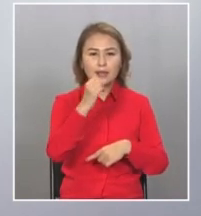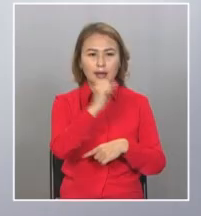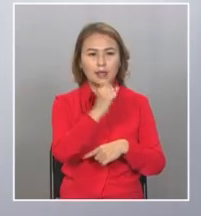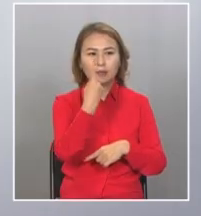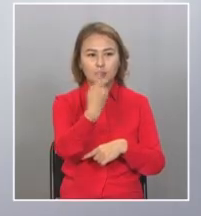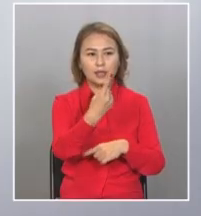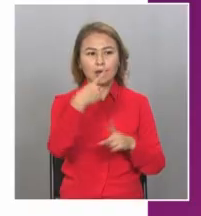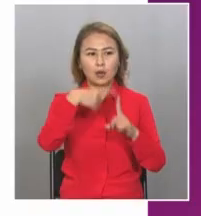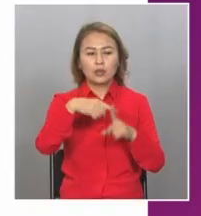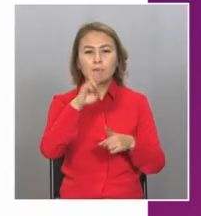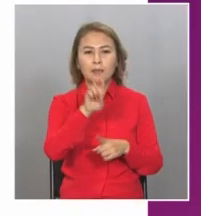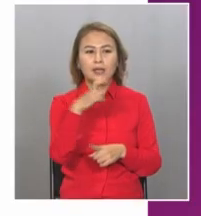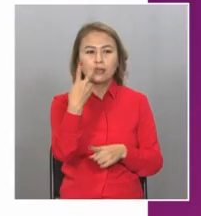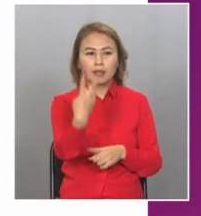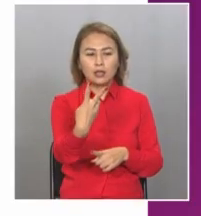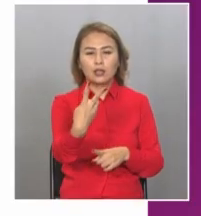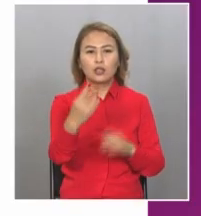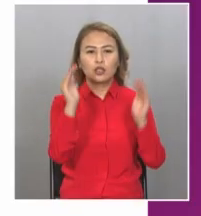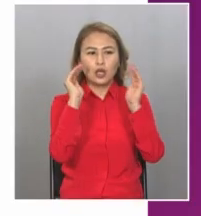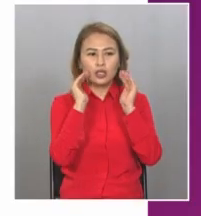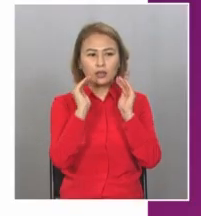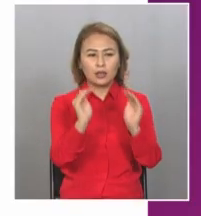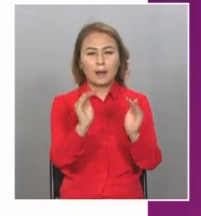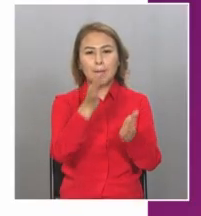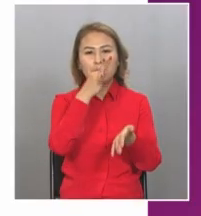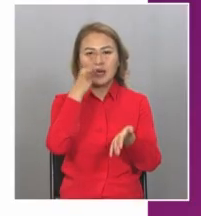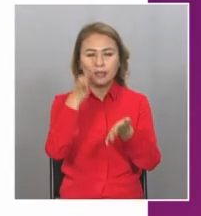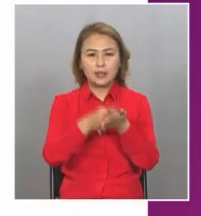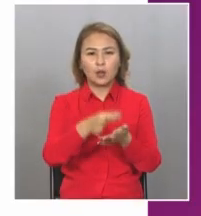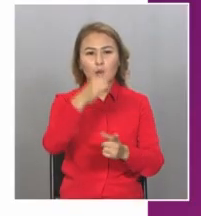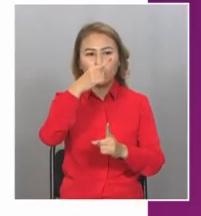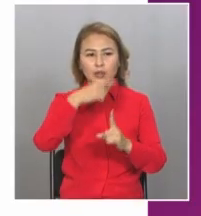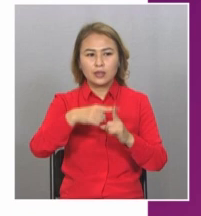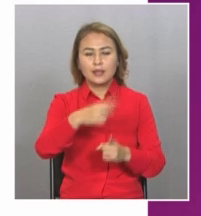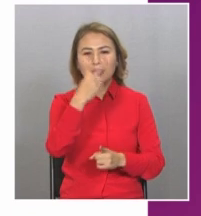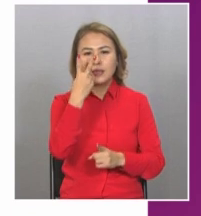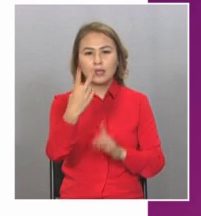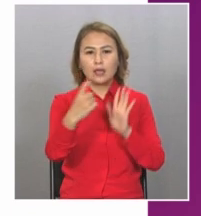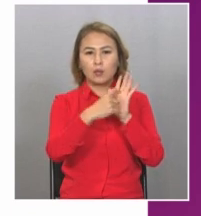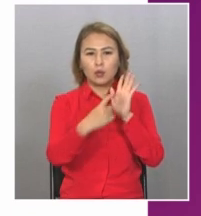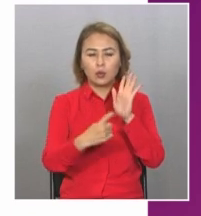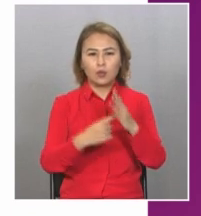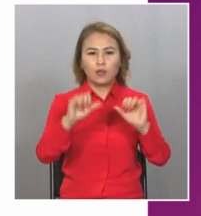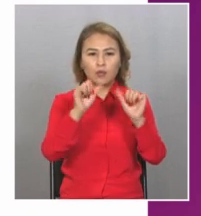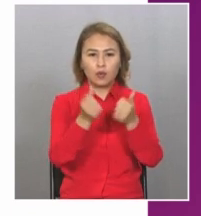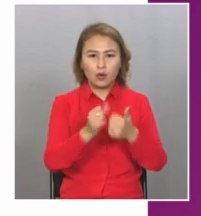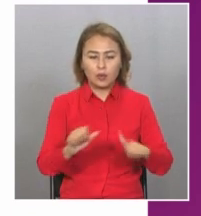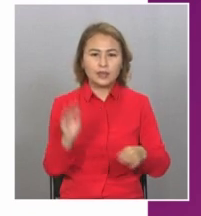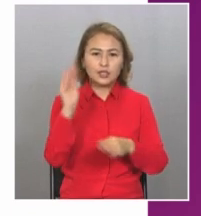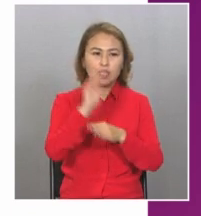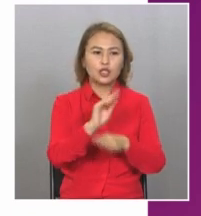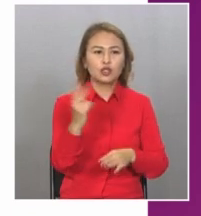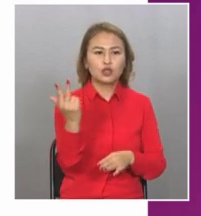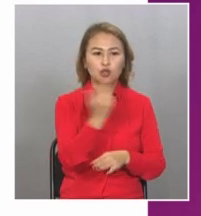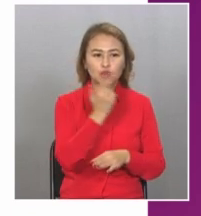мен B2 ұяшықтарындағы мәндерінің қосындысын 2-ге бөлу формуласы. Және